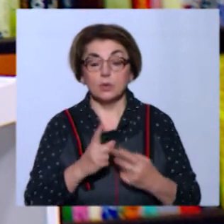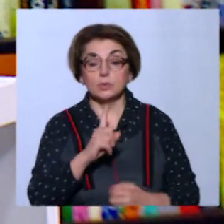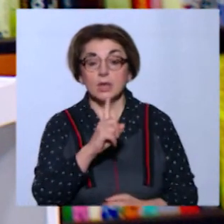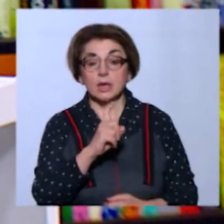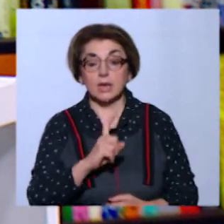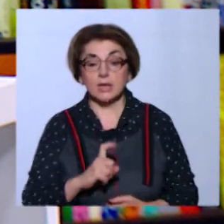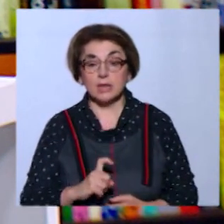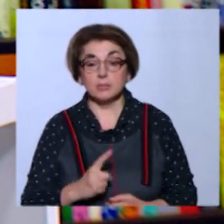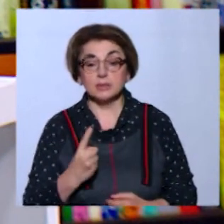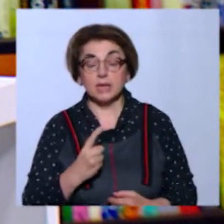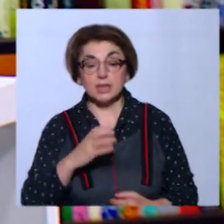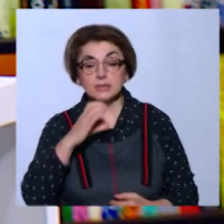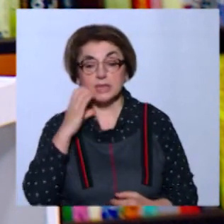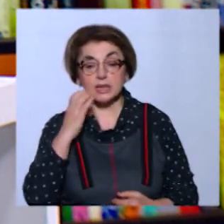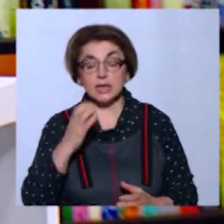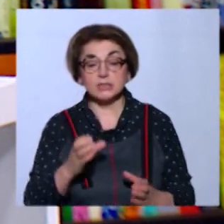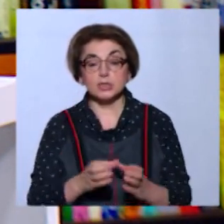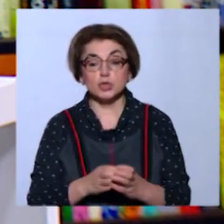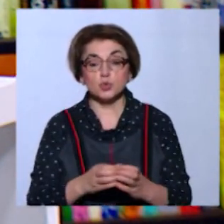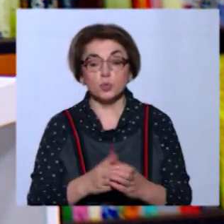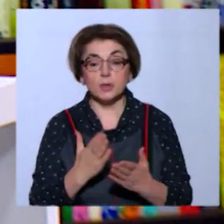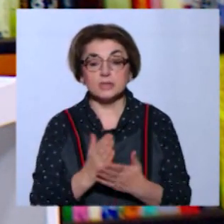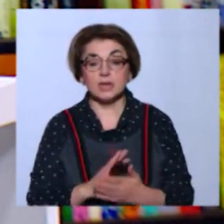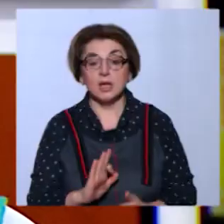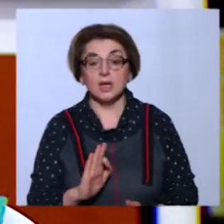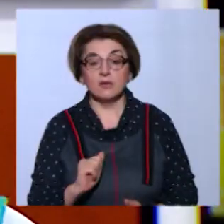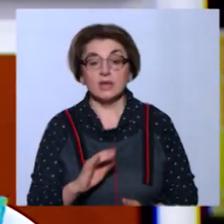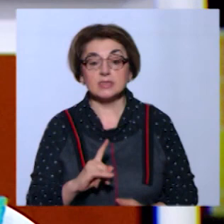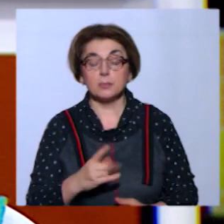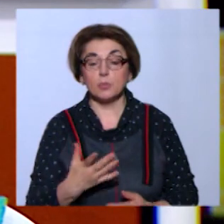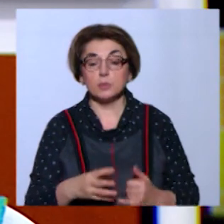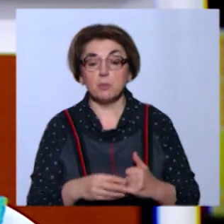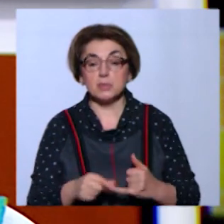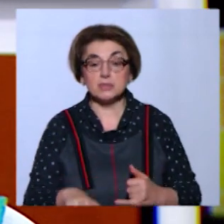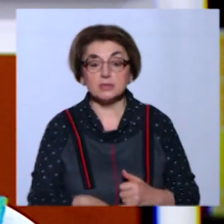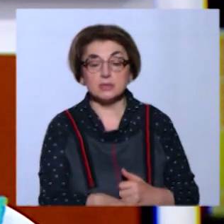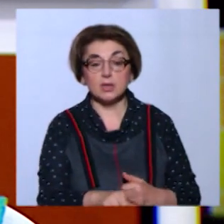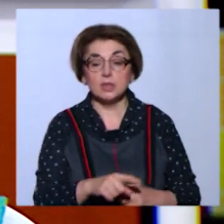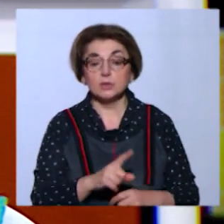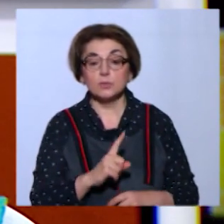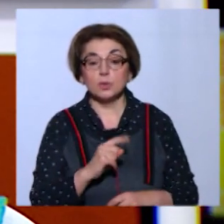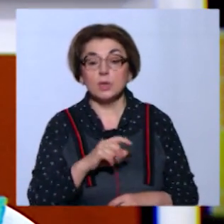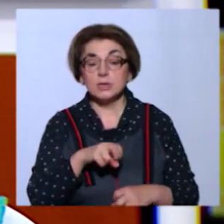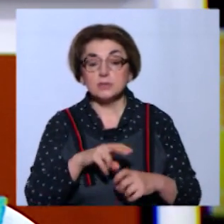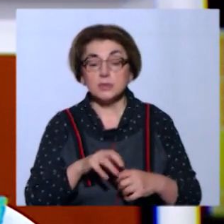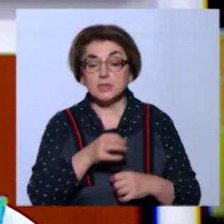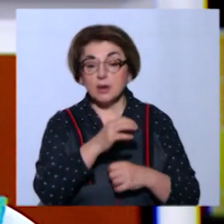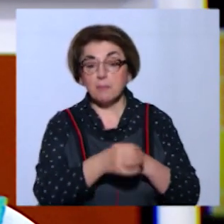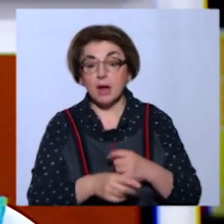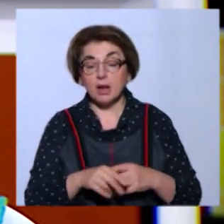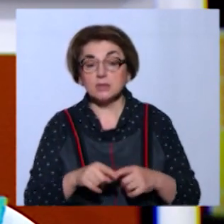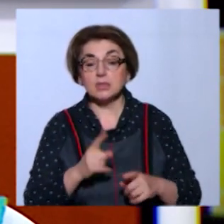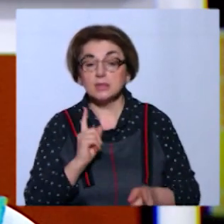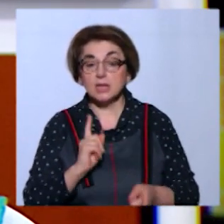კიდევ ერთი კლასი, ეს არის ქვეწარმავლები. ქვეწარმავლები ხმელეთის ნამდვილი ბინადარნი